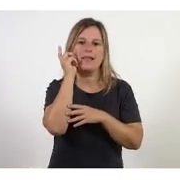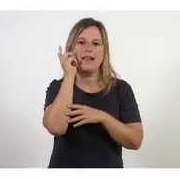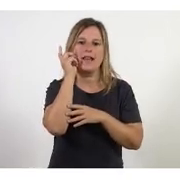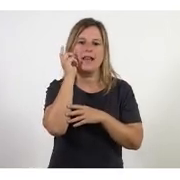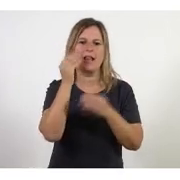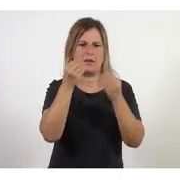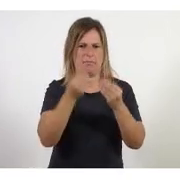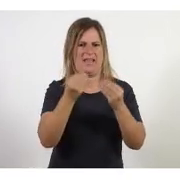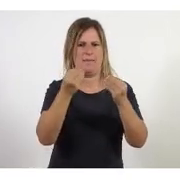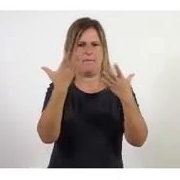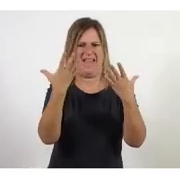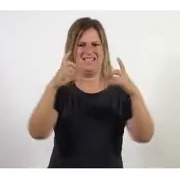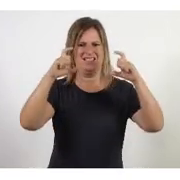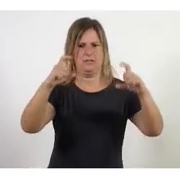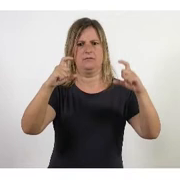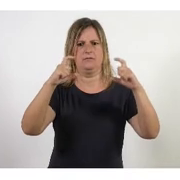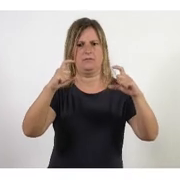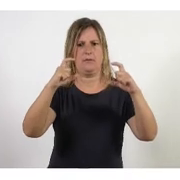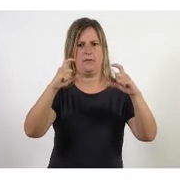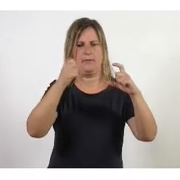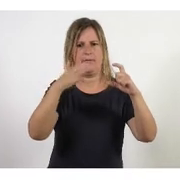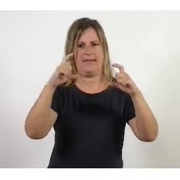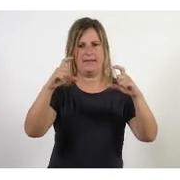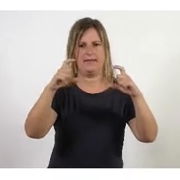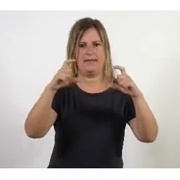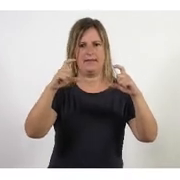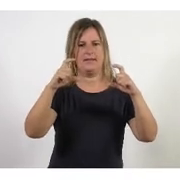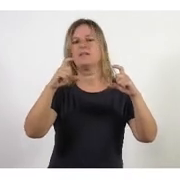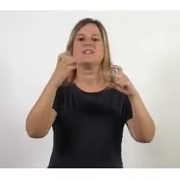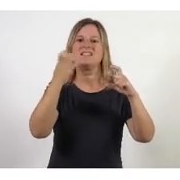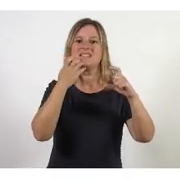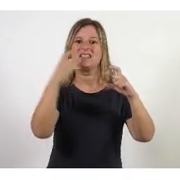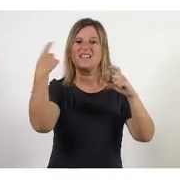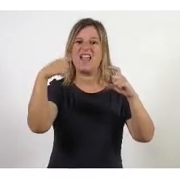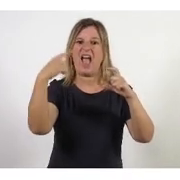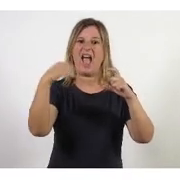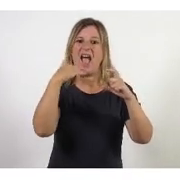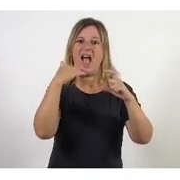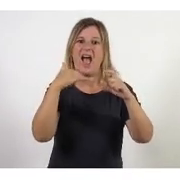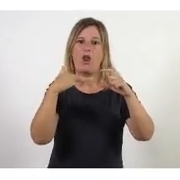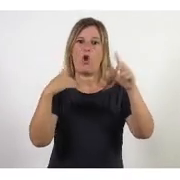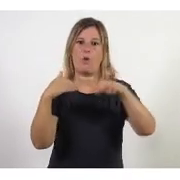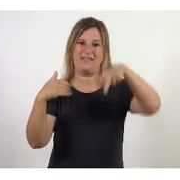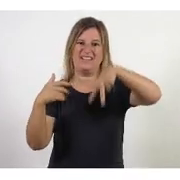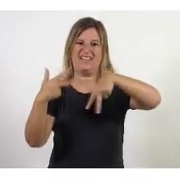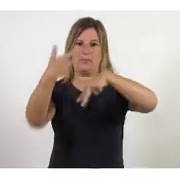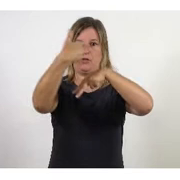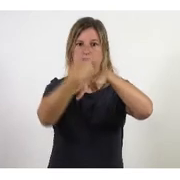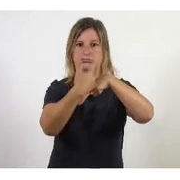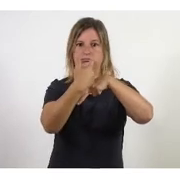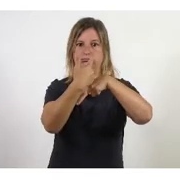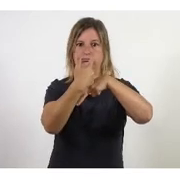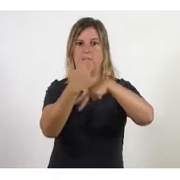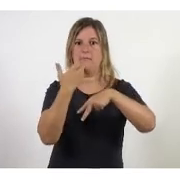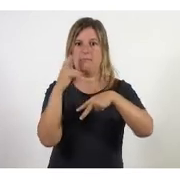bé amb les mans. És a dir, si podeu, si teniu a mà un trípode, pot ser un trípode d'aquests petits com el que veieu